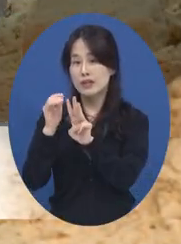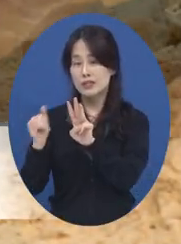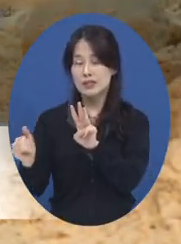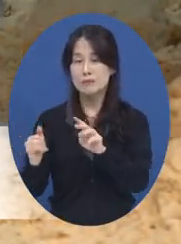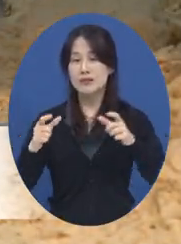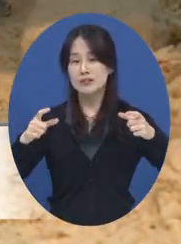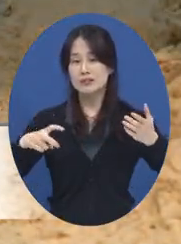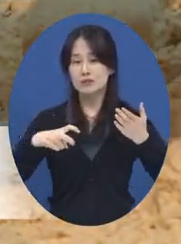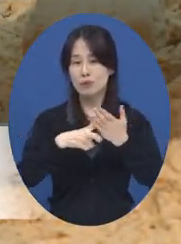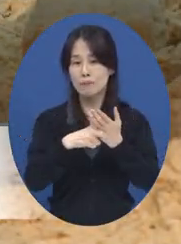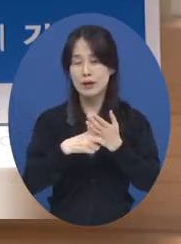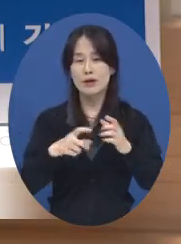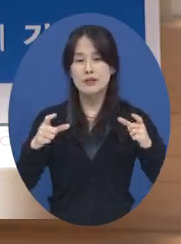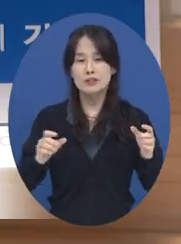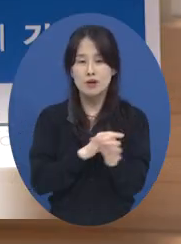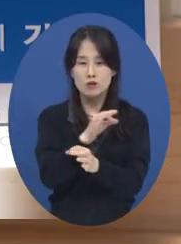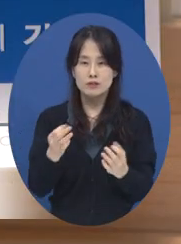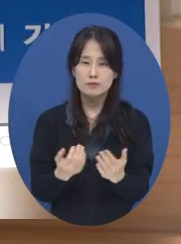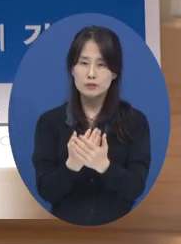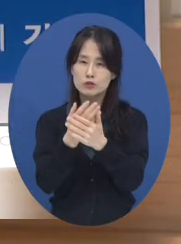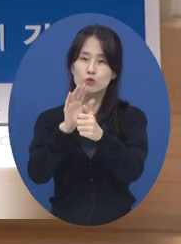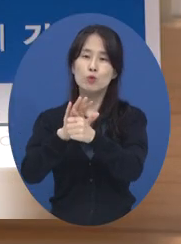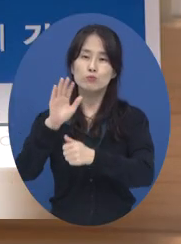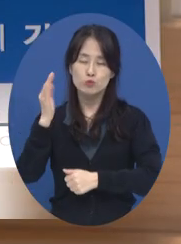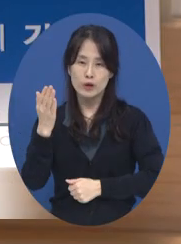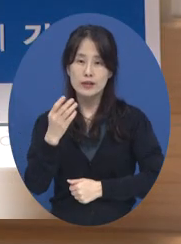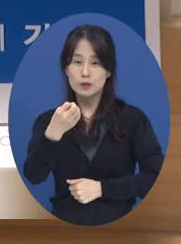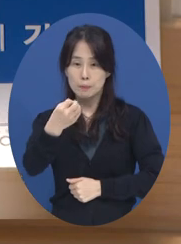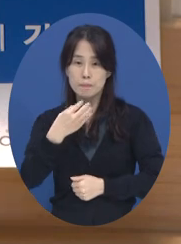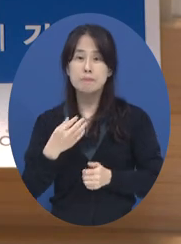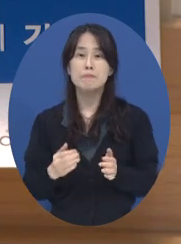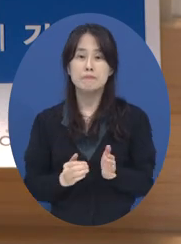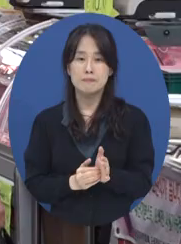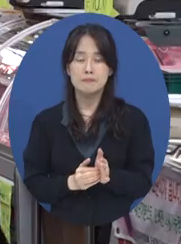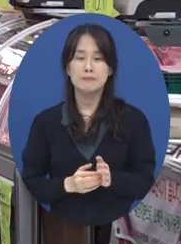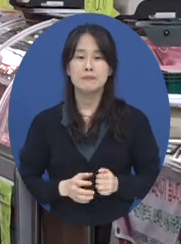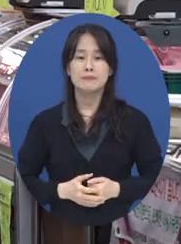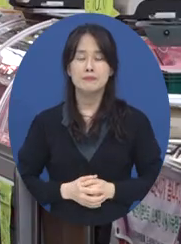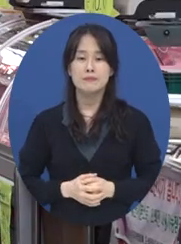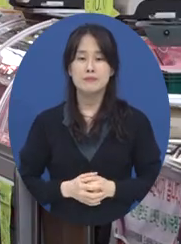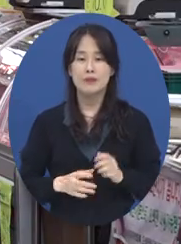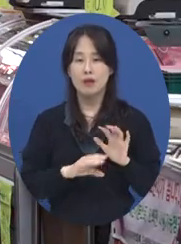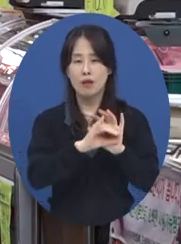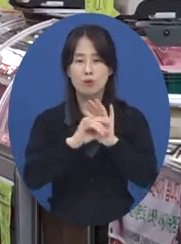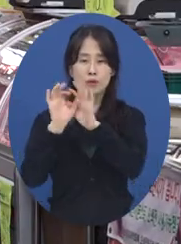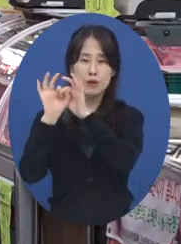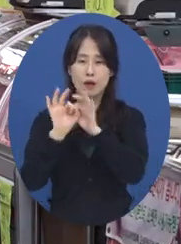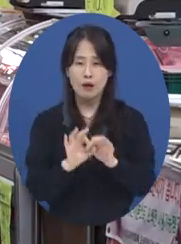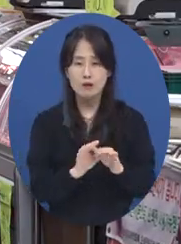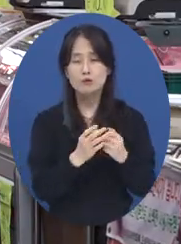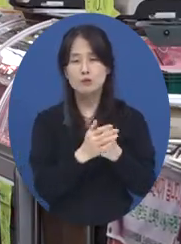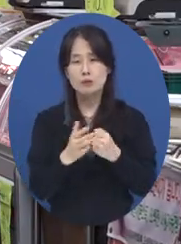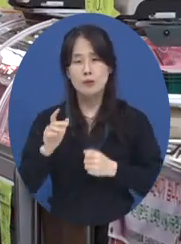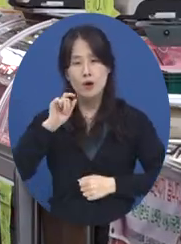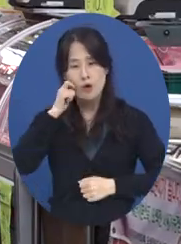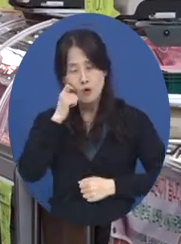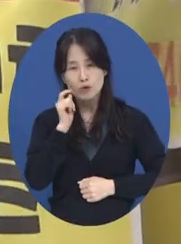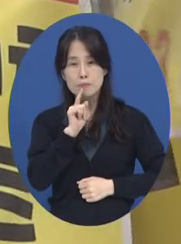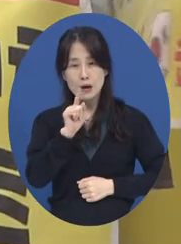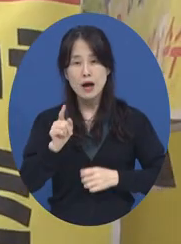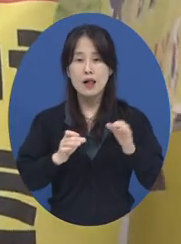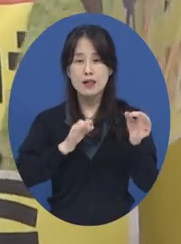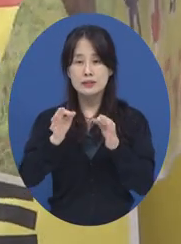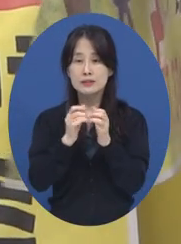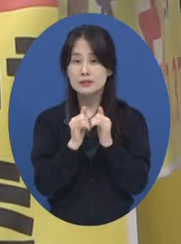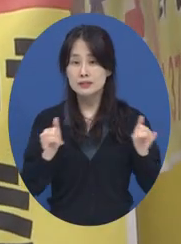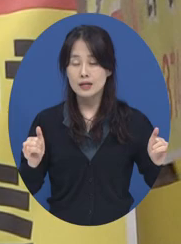경기 지역 화폐가 지역 경제 활성화에 도움이 된다고 응답했습니다. 코로나19가 계속되면서 어려움을 호소하던